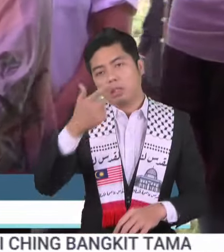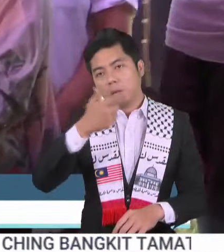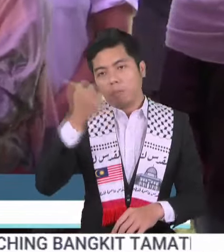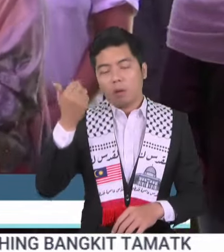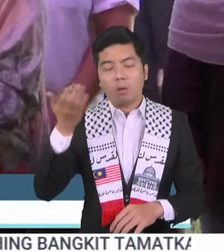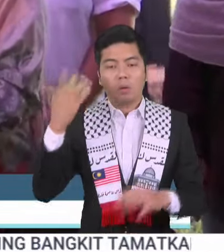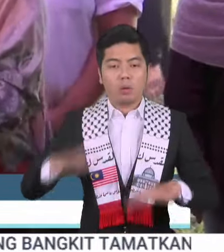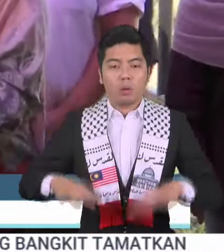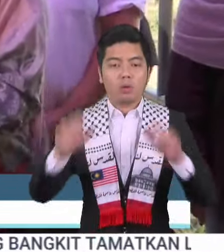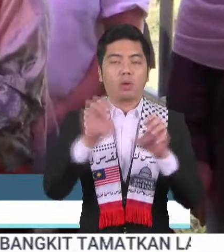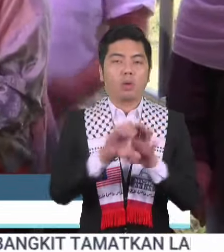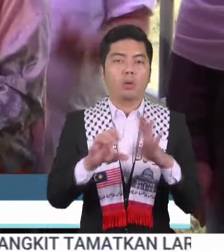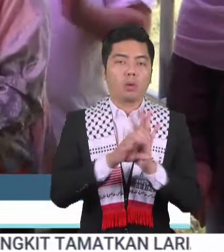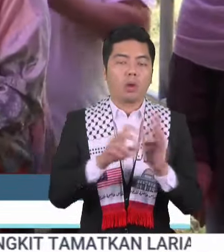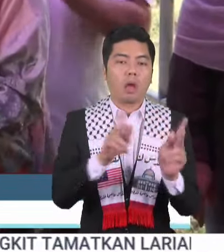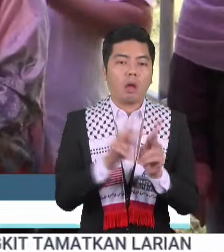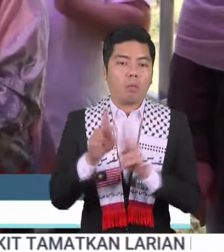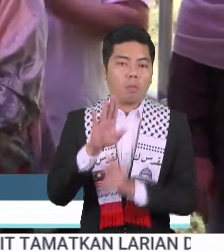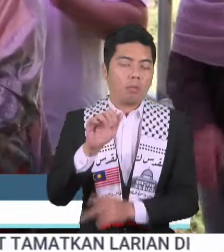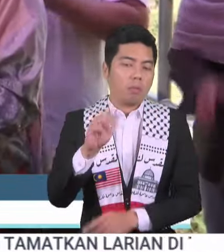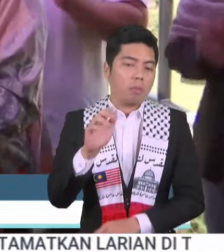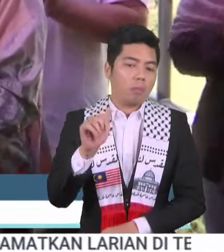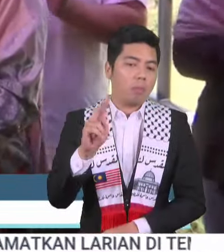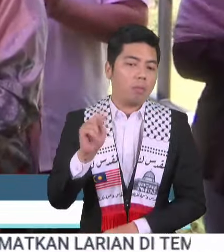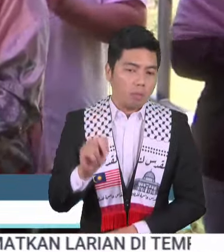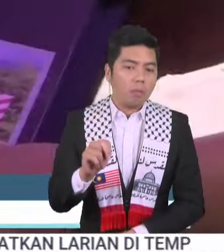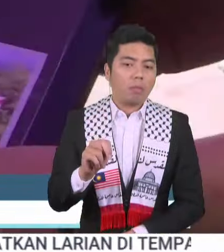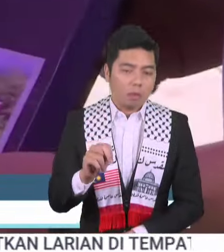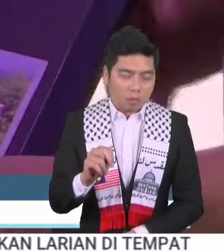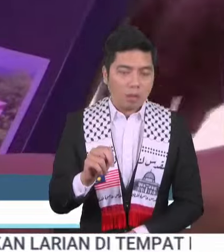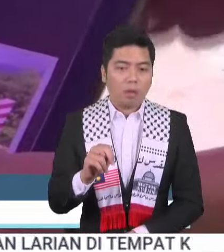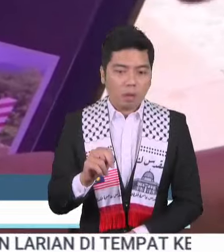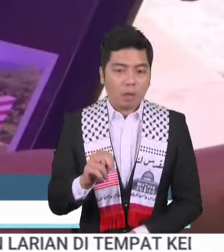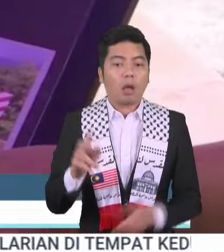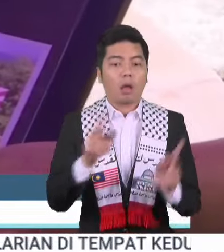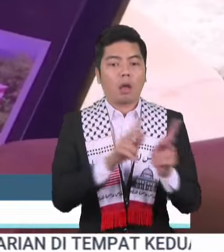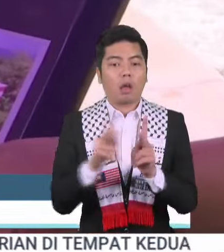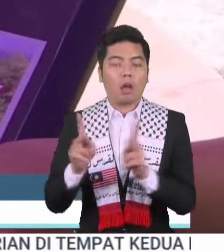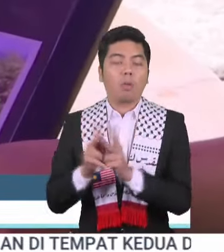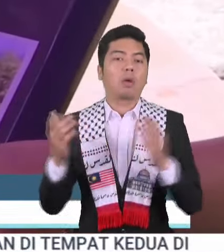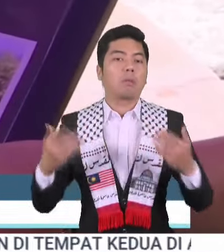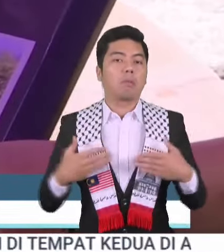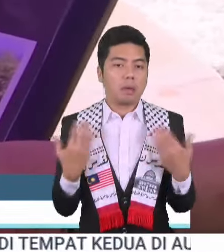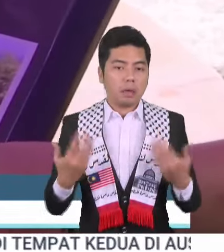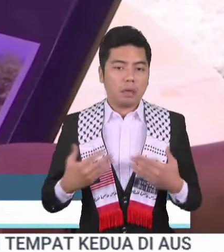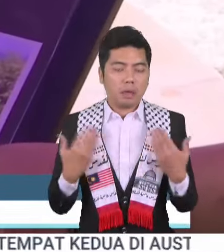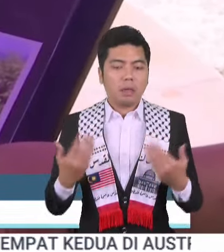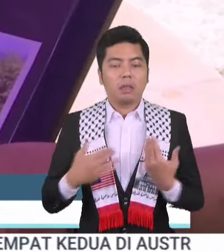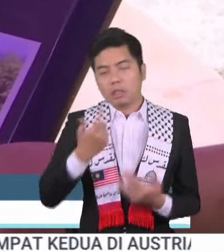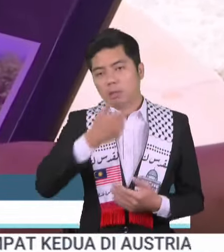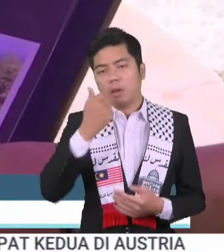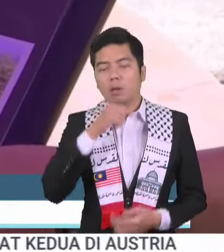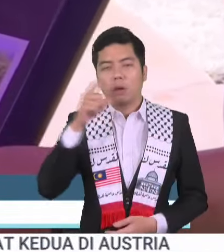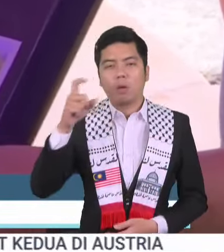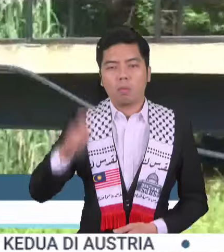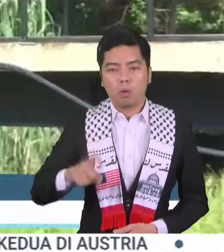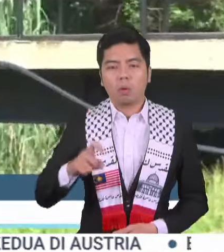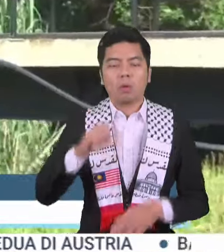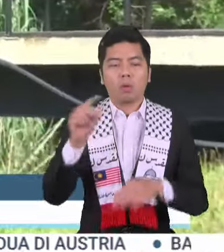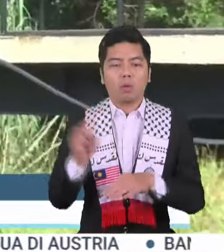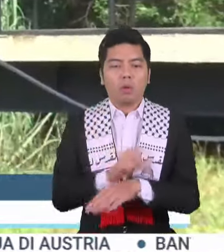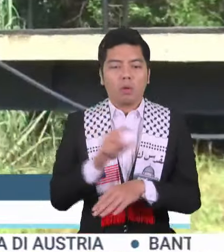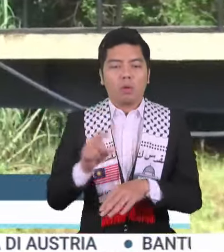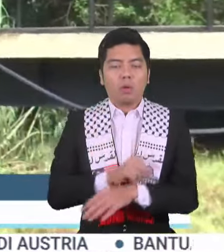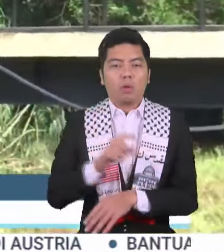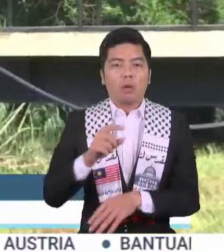terjejas antaranya Kampung Bemban dan Felda Titi. Dalam pada itu, penduduk kampung gembira kerana kini mereka tidak perlu lagi